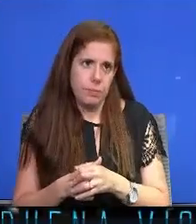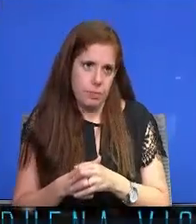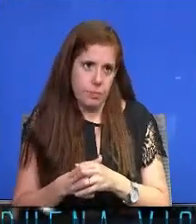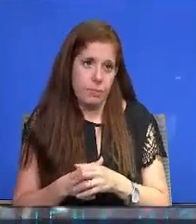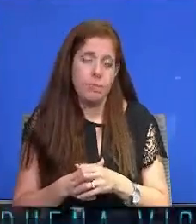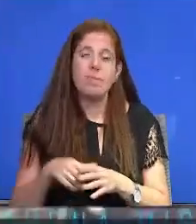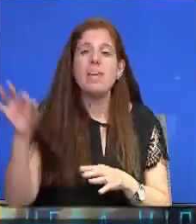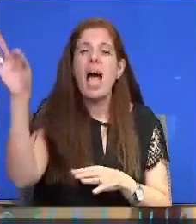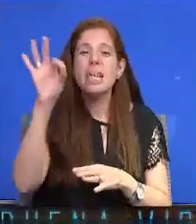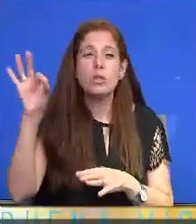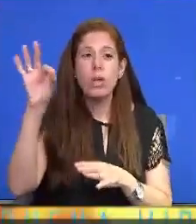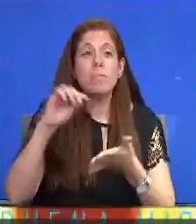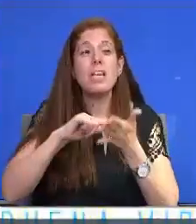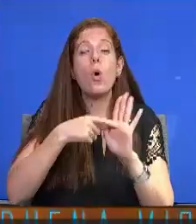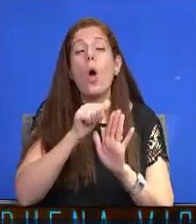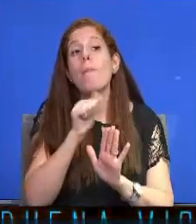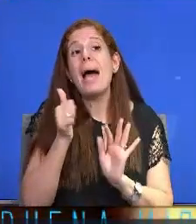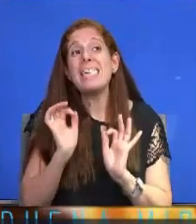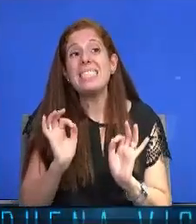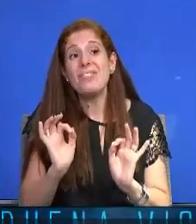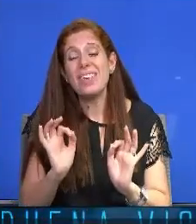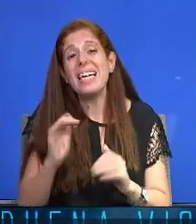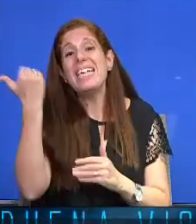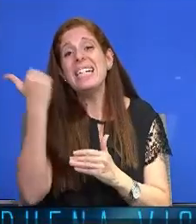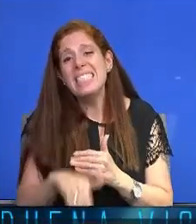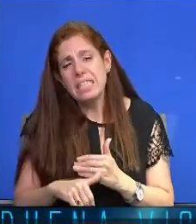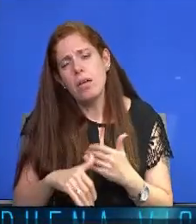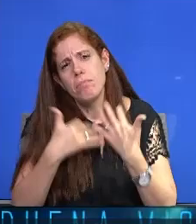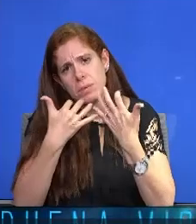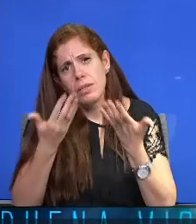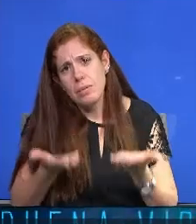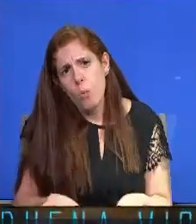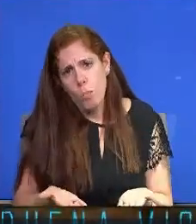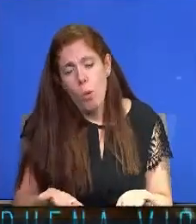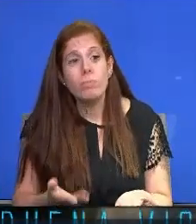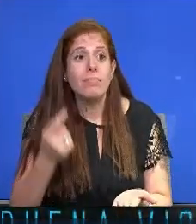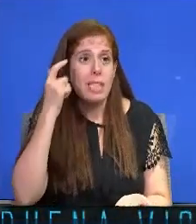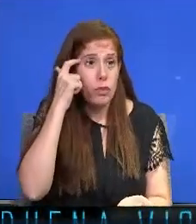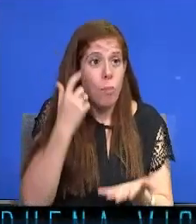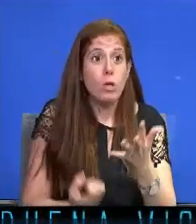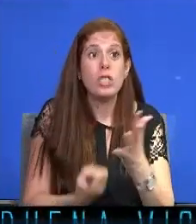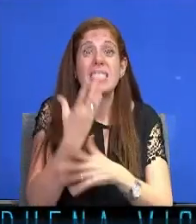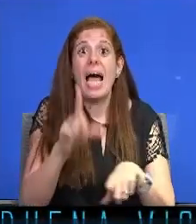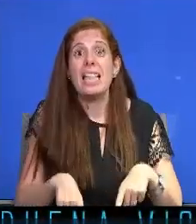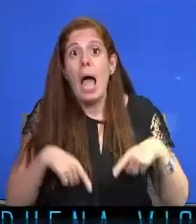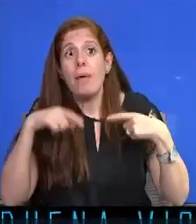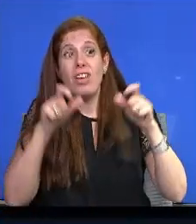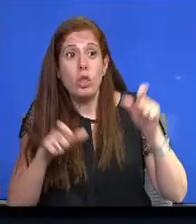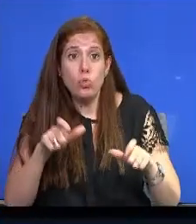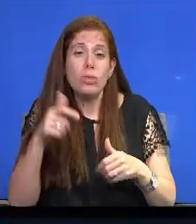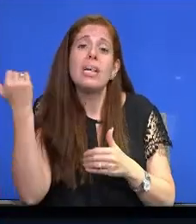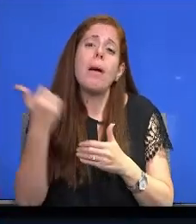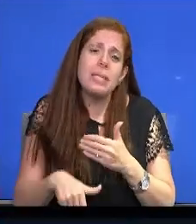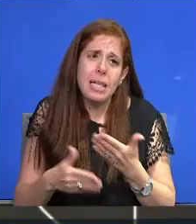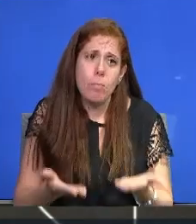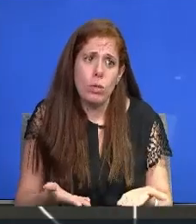אסטרואידים הם הגורם הסביר ביותר לסיים את הסיפור שלנו כאן. תחשבו על זה, מה שכנראה יצר את החיים, האנושות, גם יסיים אותם.